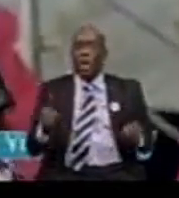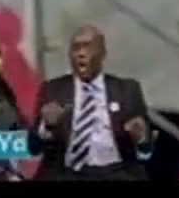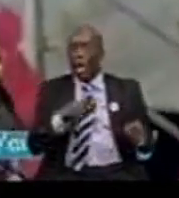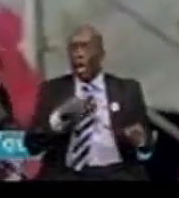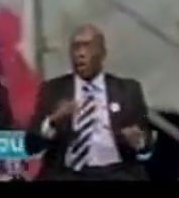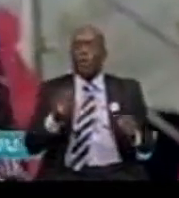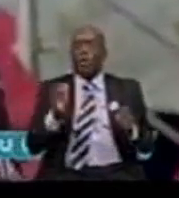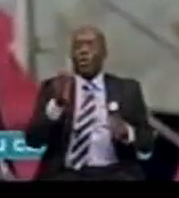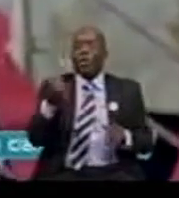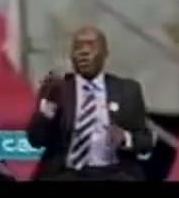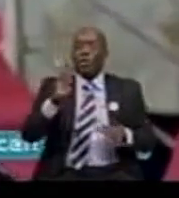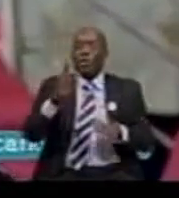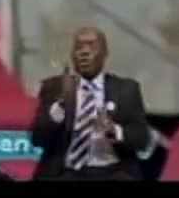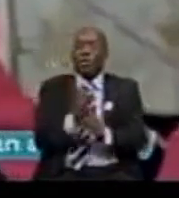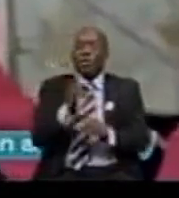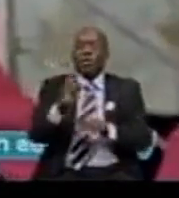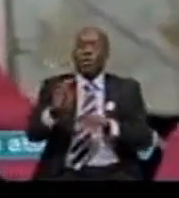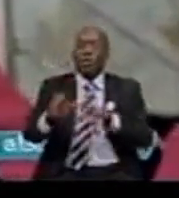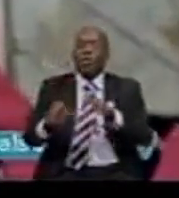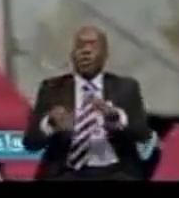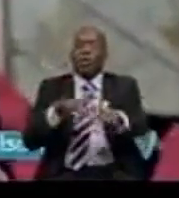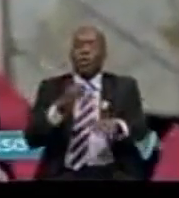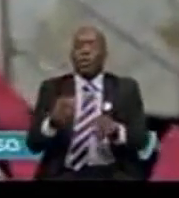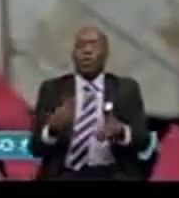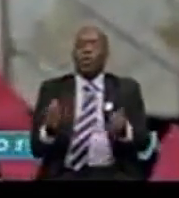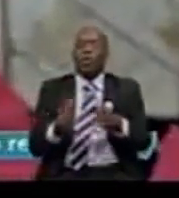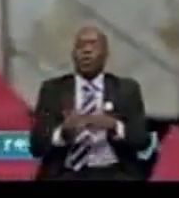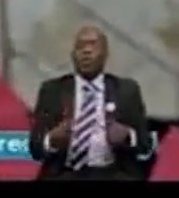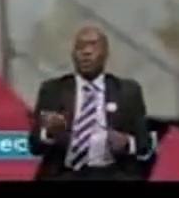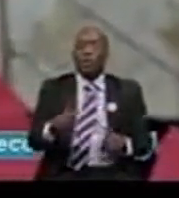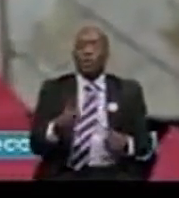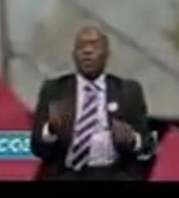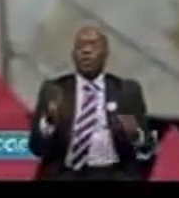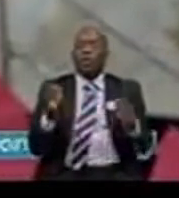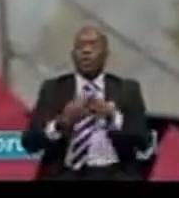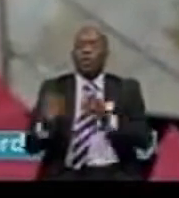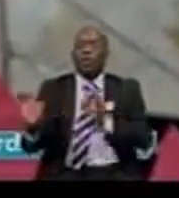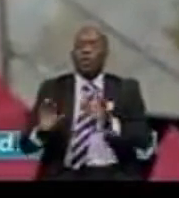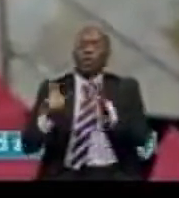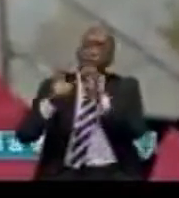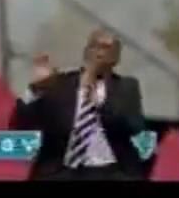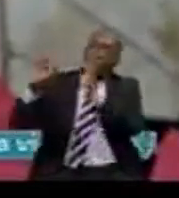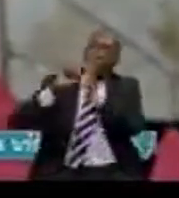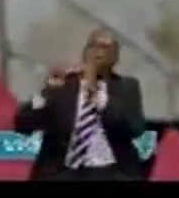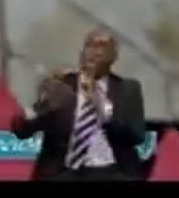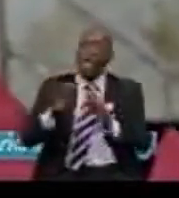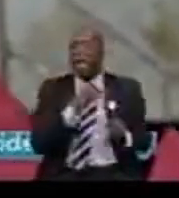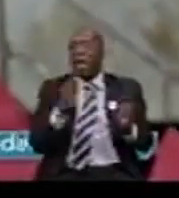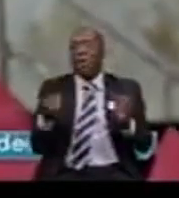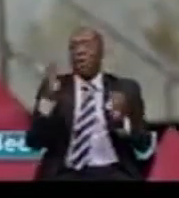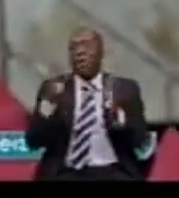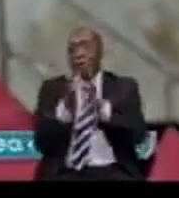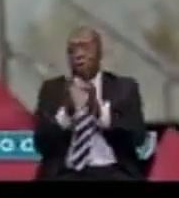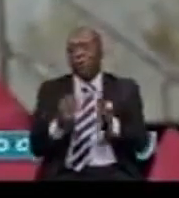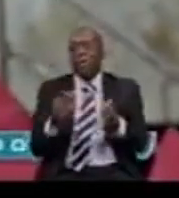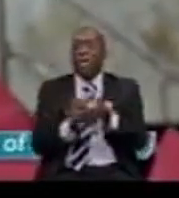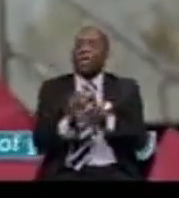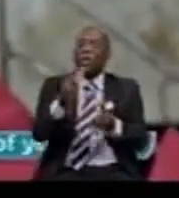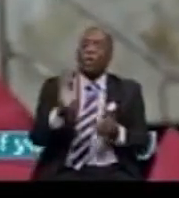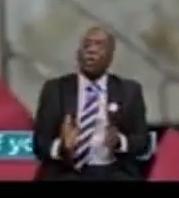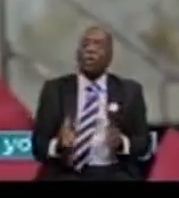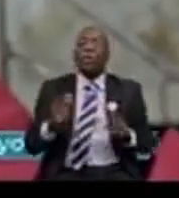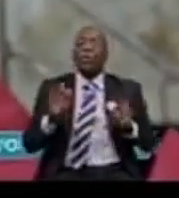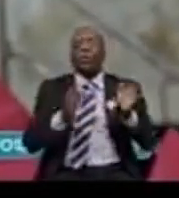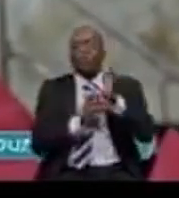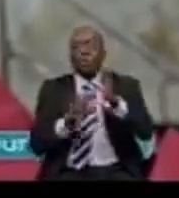ni ti mo ran rin igege Ọlọrun mo mo je subu sanu fun mi di mimu ṣugbọn ba se wa si bibi ni